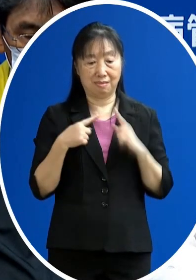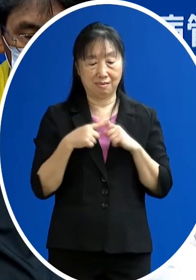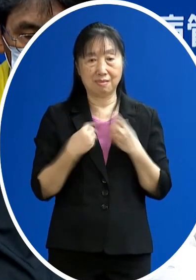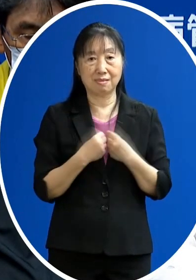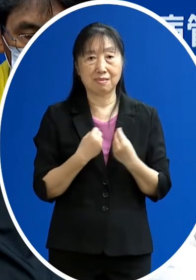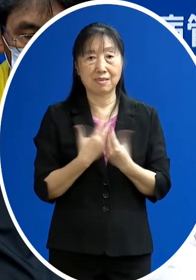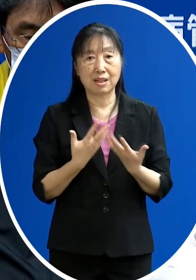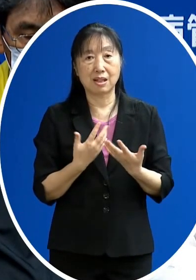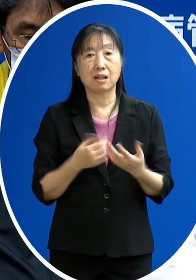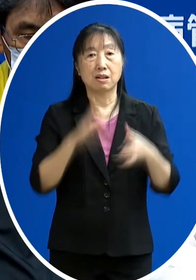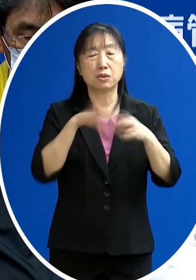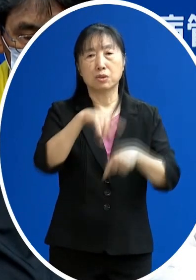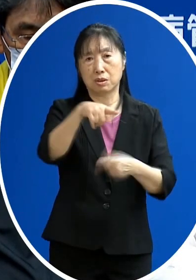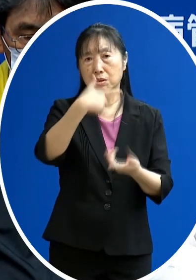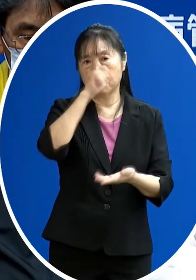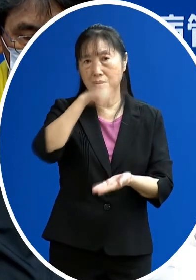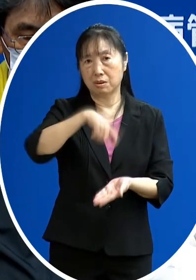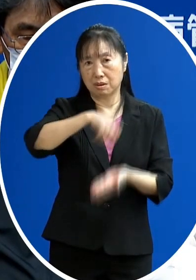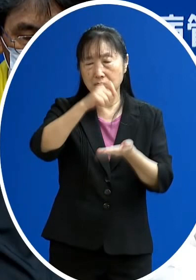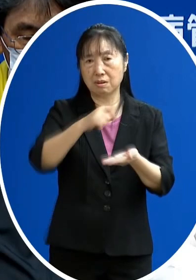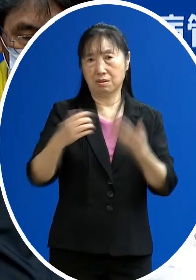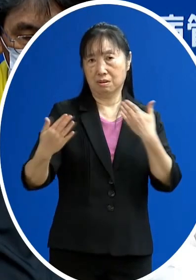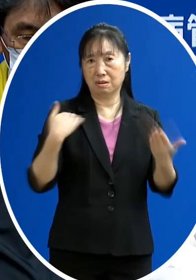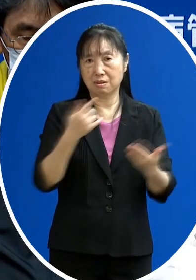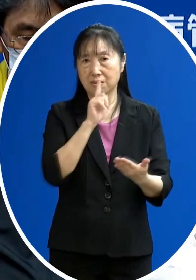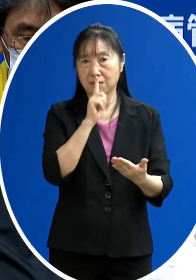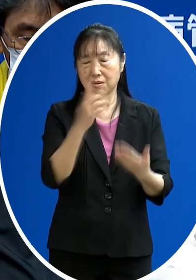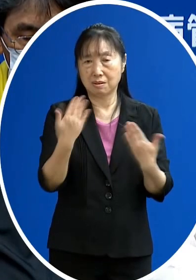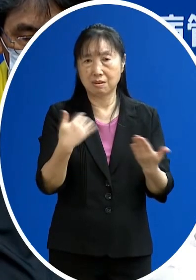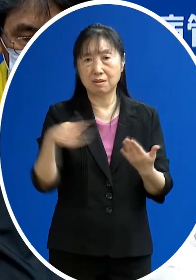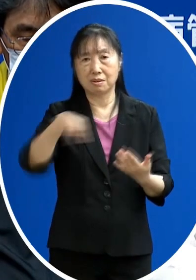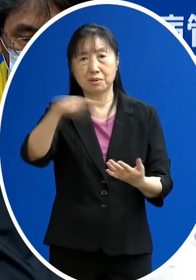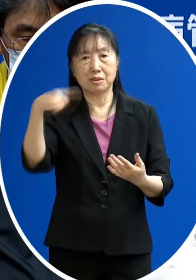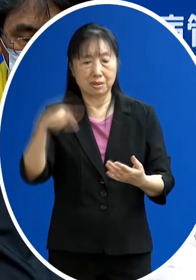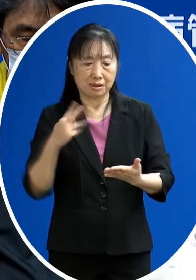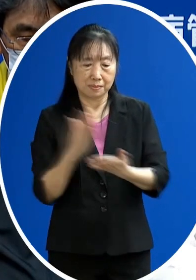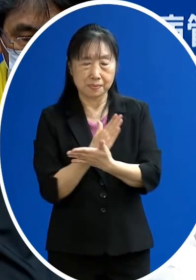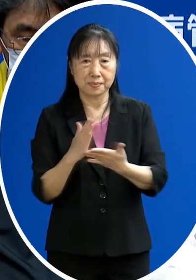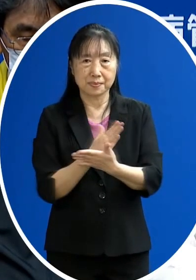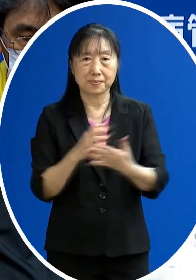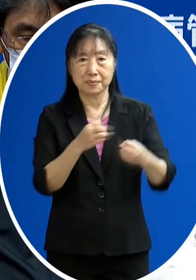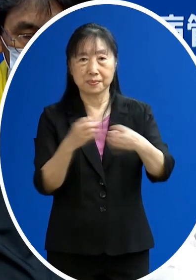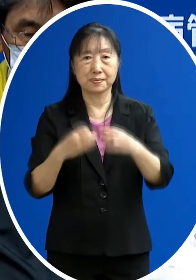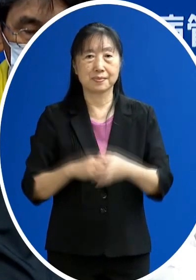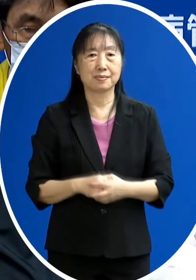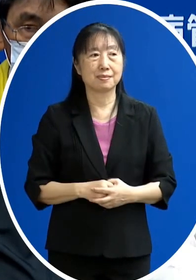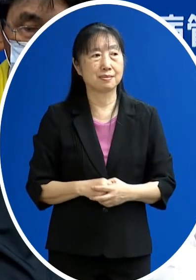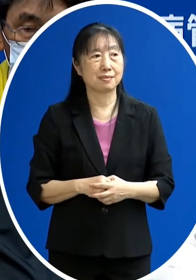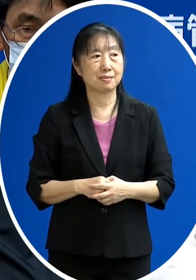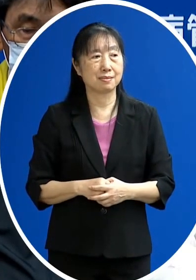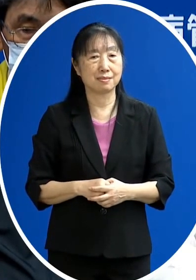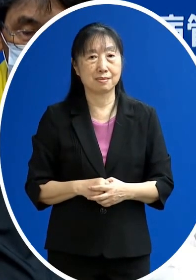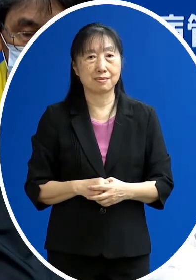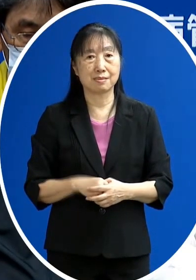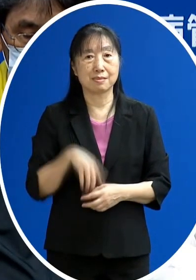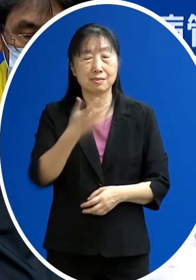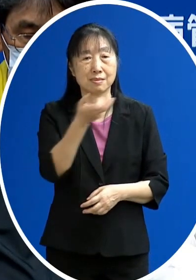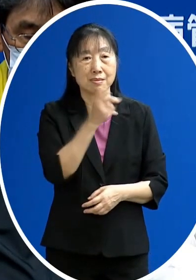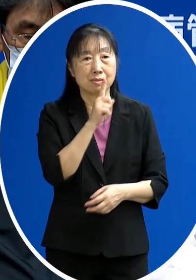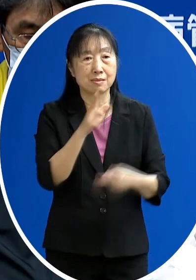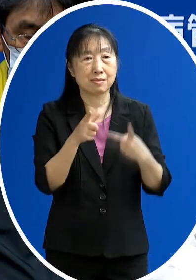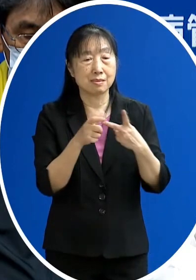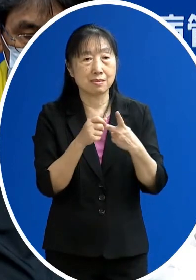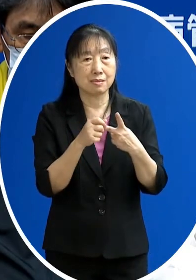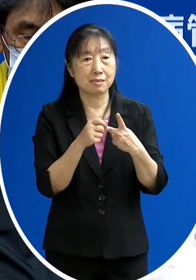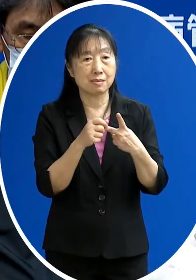边能够提出更清楚的一个想法，那大家再来做评估跟讨论。那你刚才问我这个问